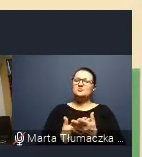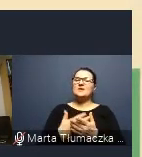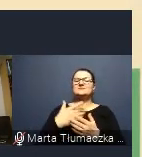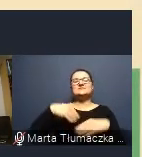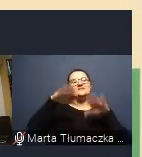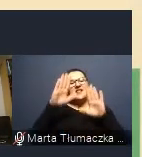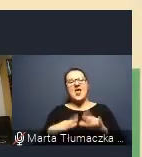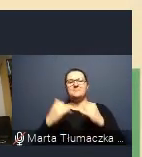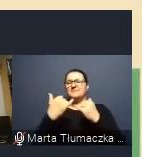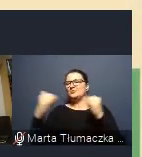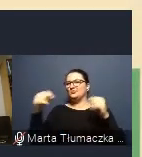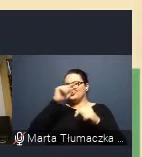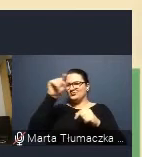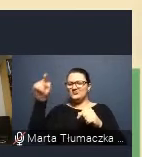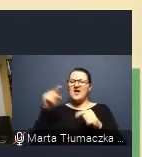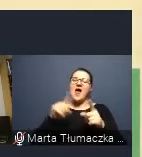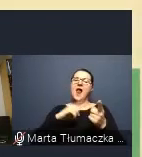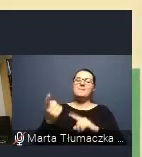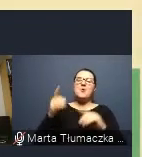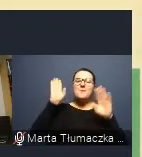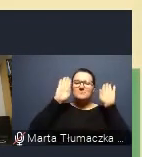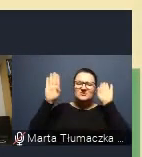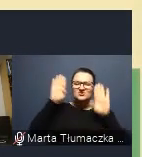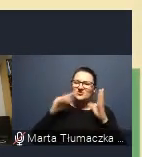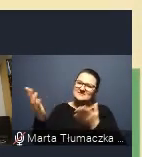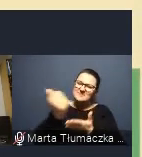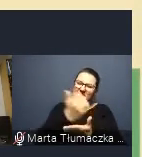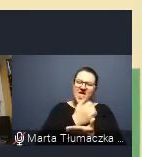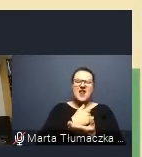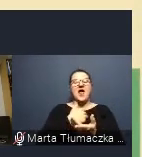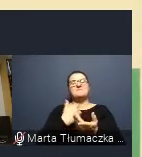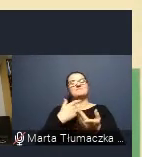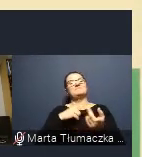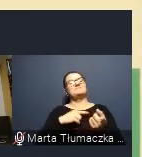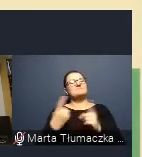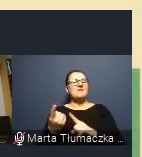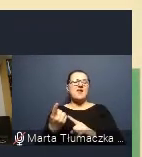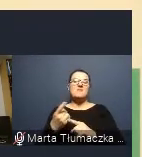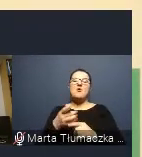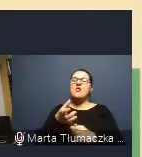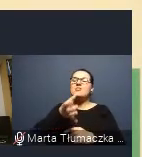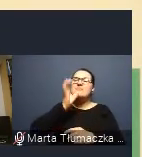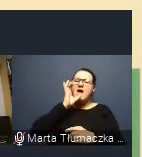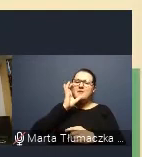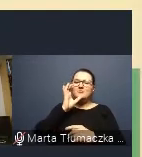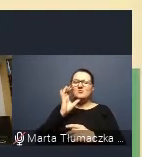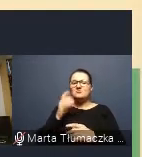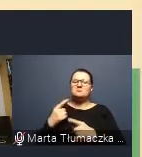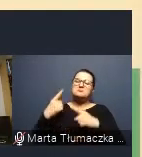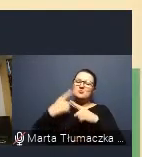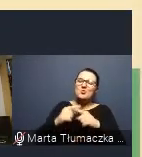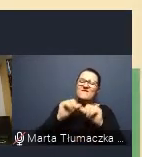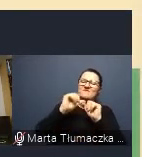czy zbieranie pluszaków, czy wynoszenie jakichś razem z napojami z kina figurek,